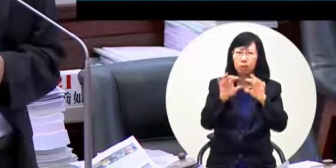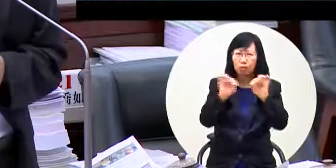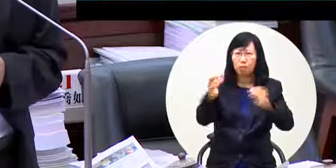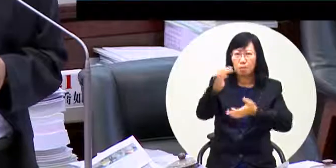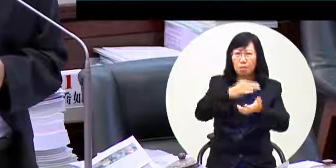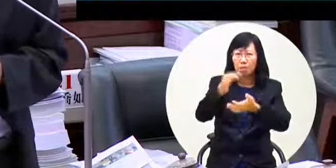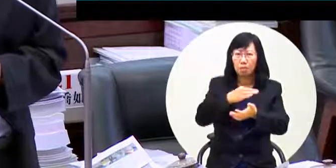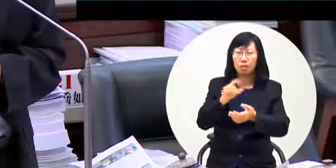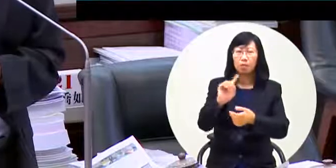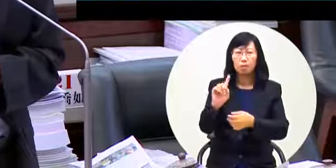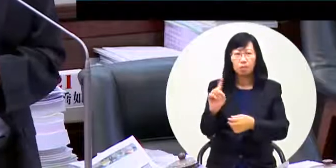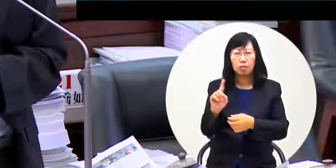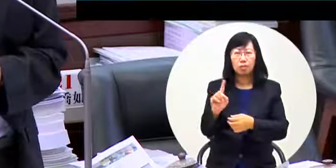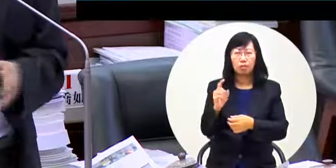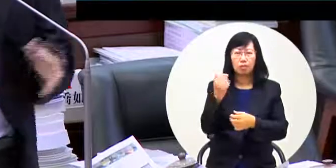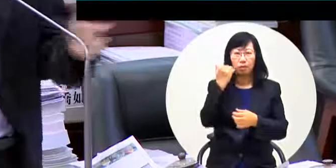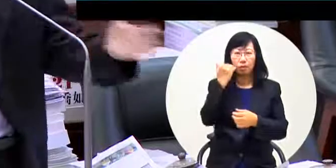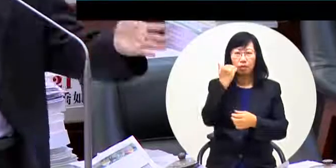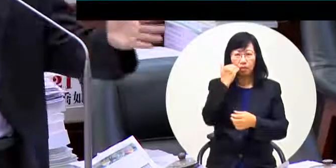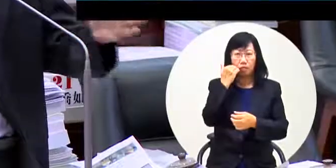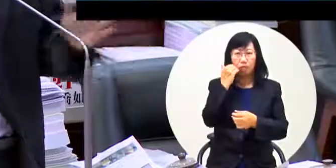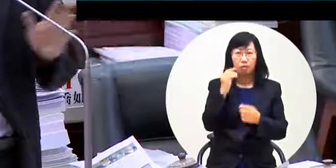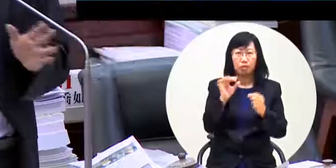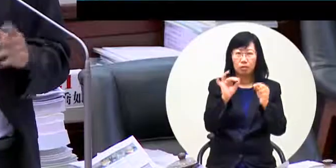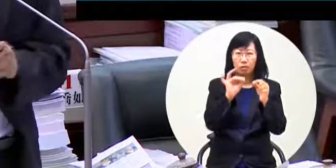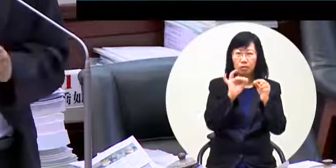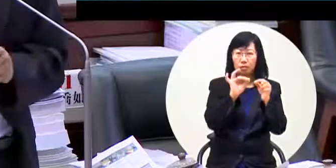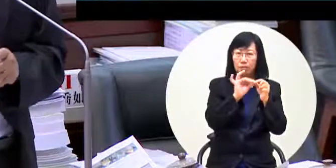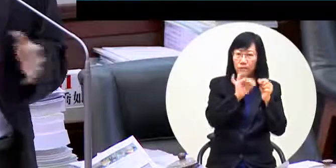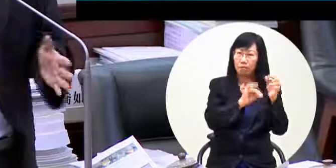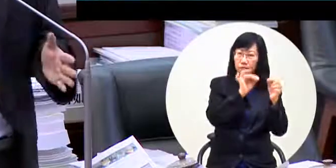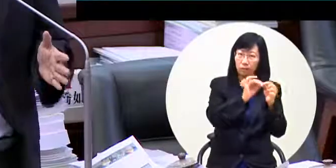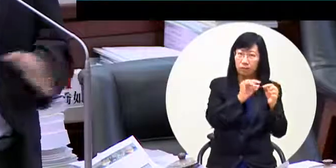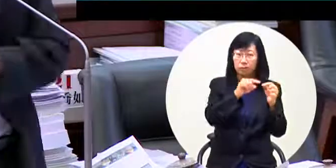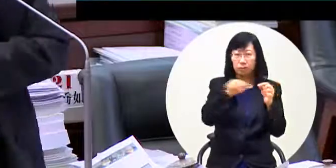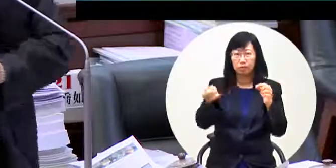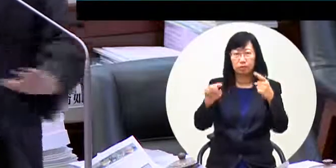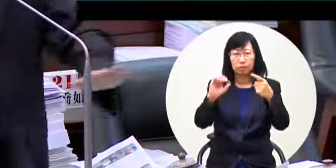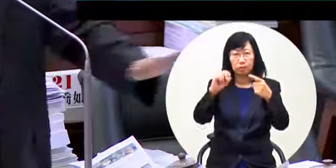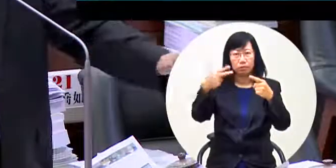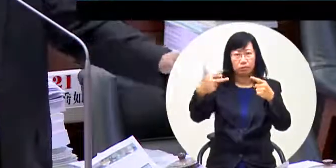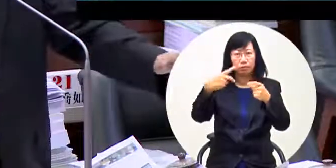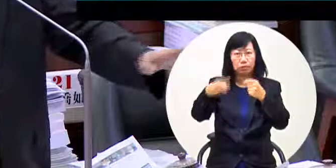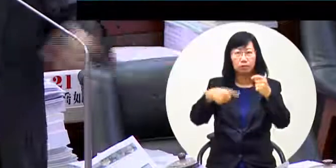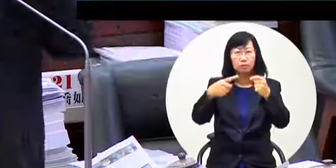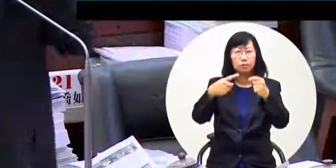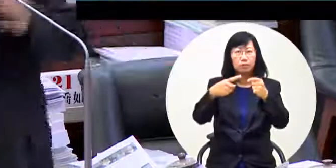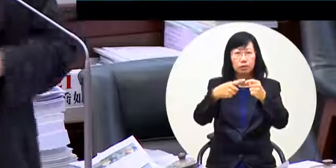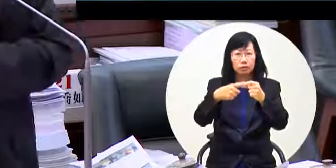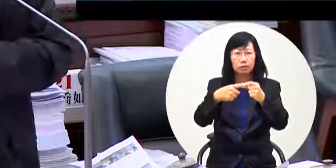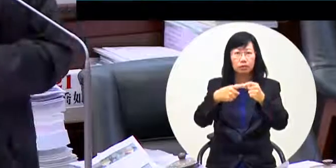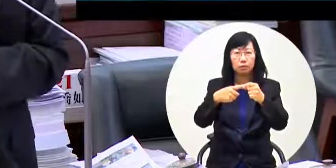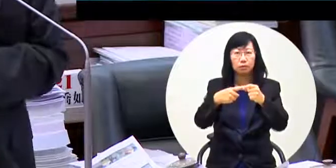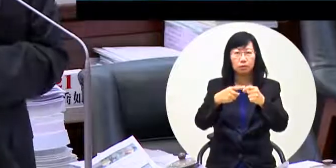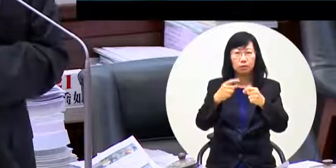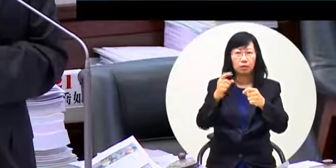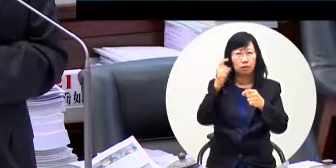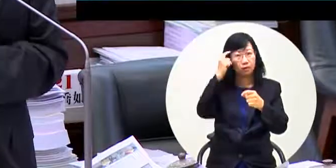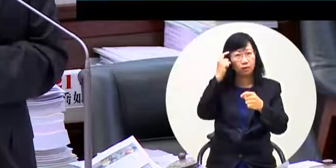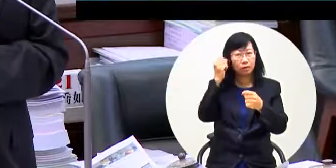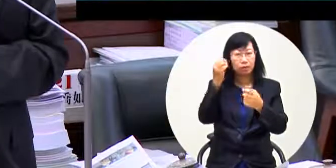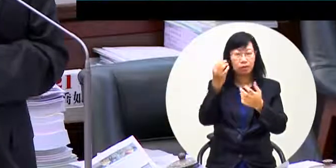国100年到107年，我们足足大概少了，不是少了，咱比台北市就减1000亿个医